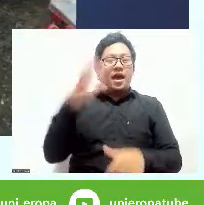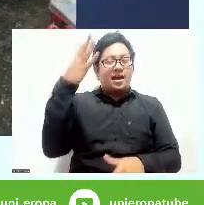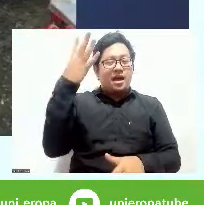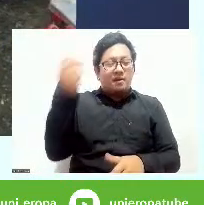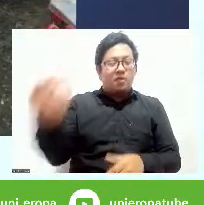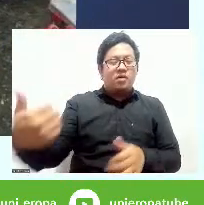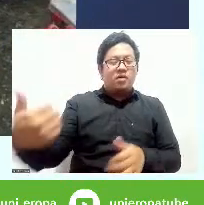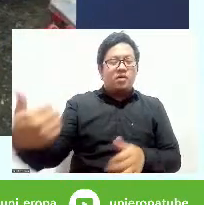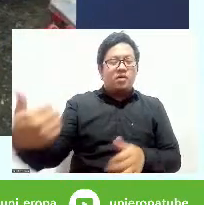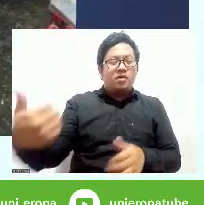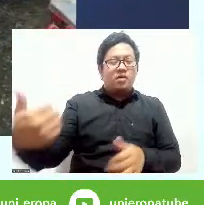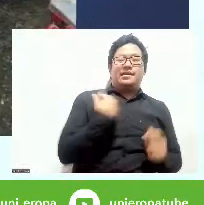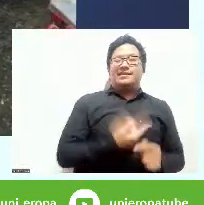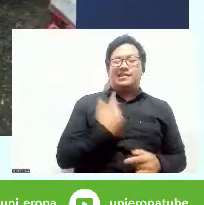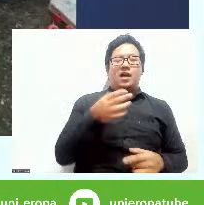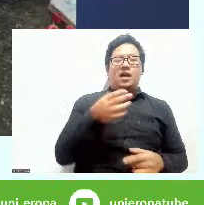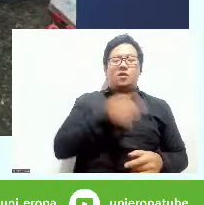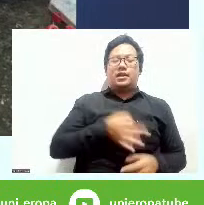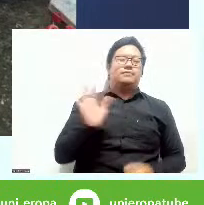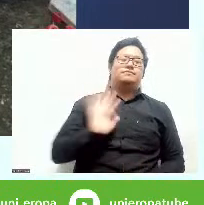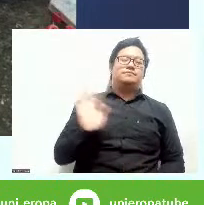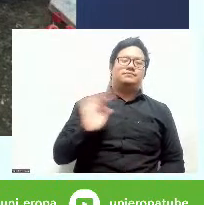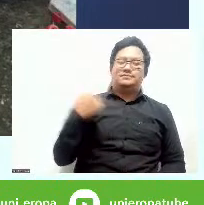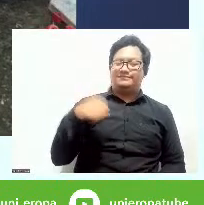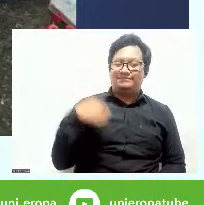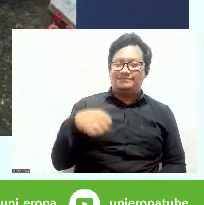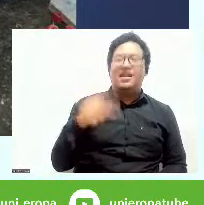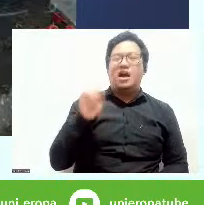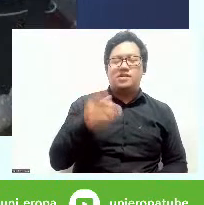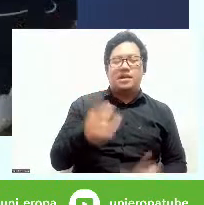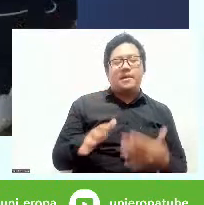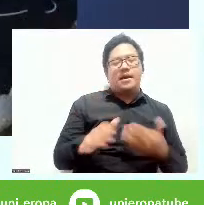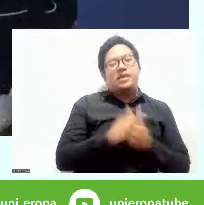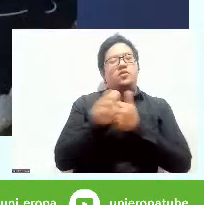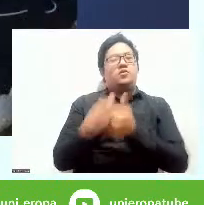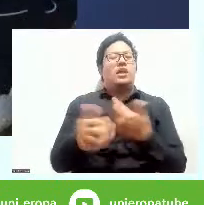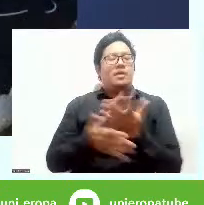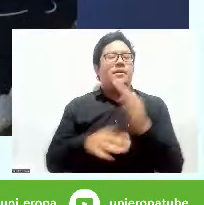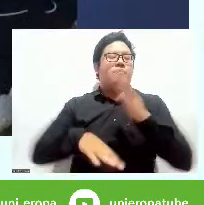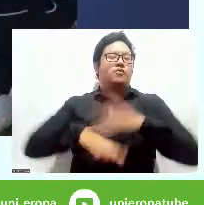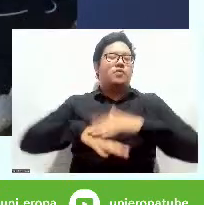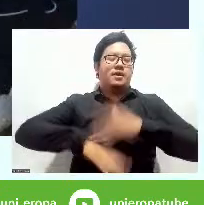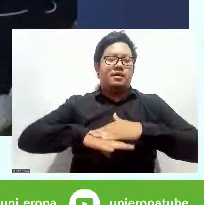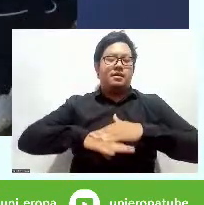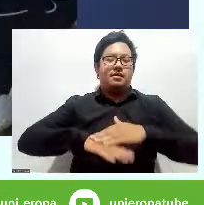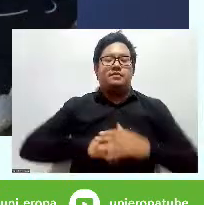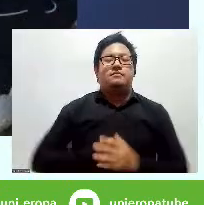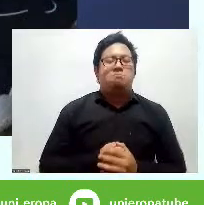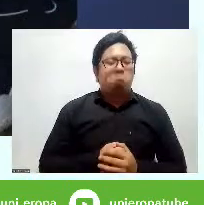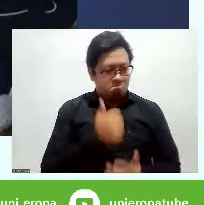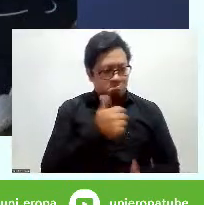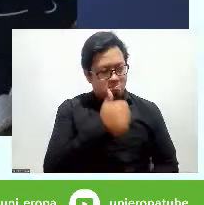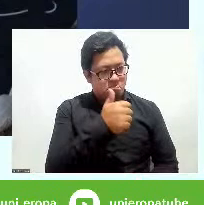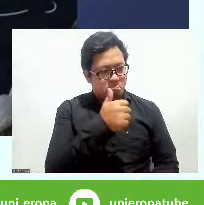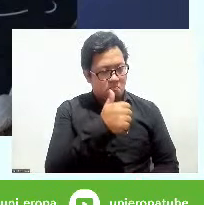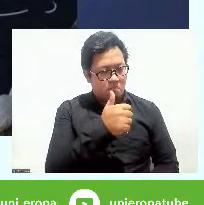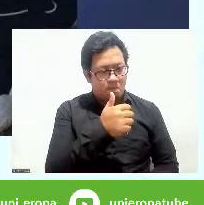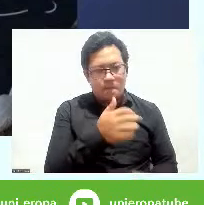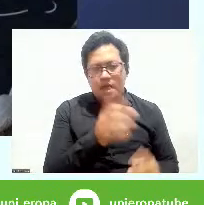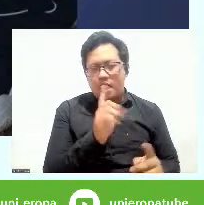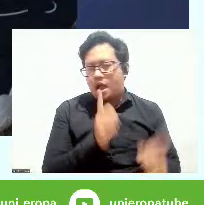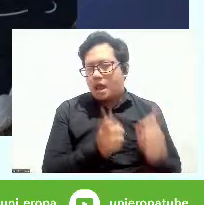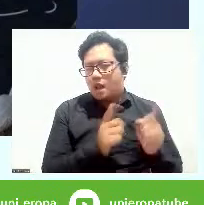pendekatannya lewat budaya baik-baik baik-baik nahdin kalo dari pengalaman sendiri nih